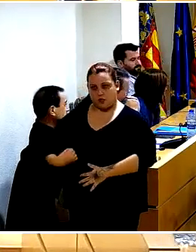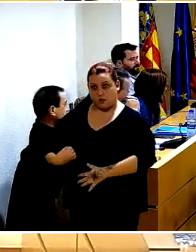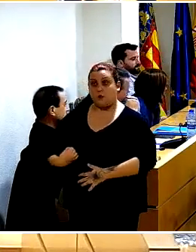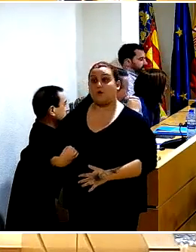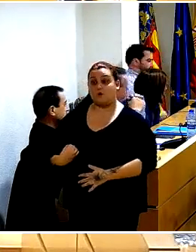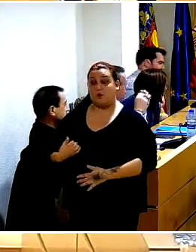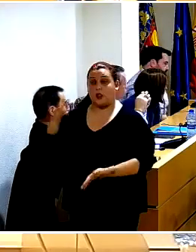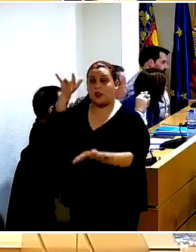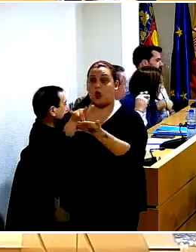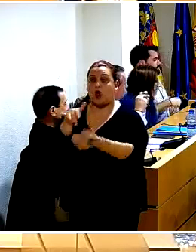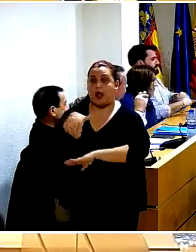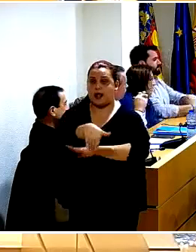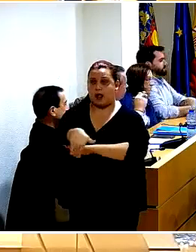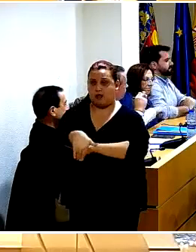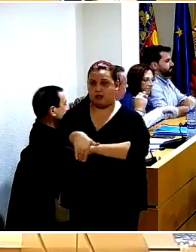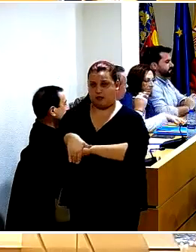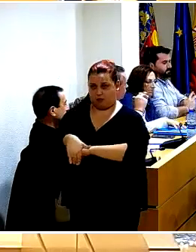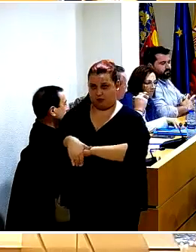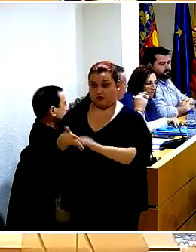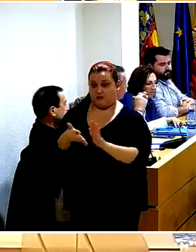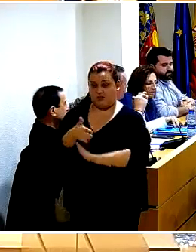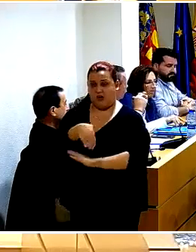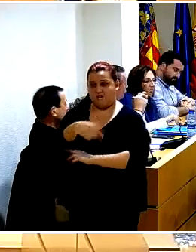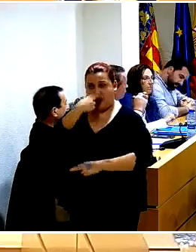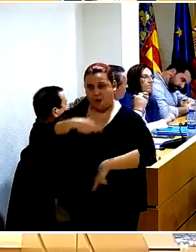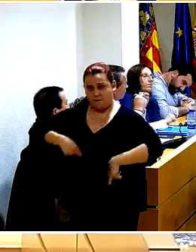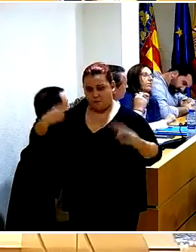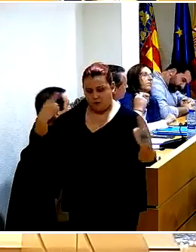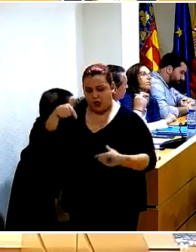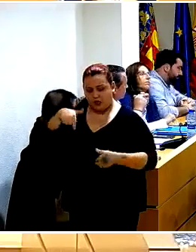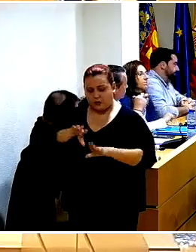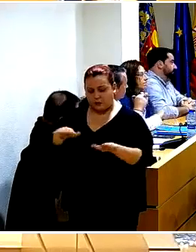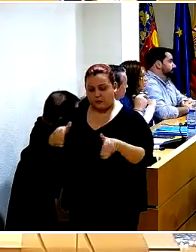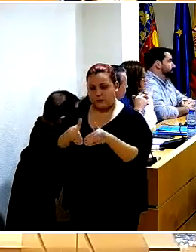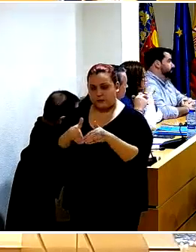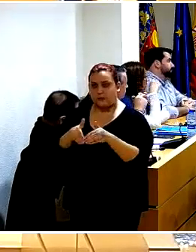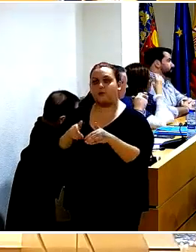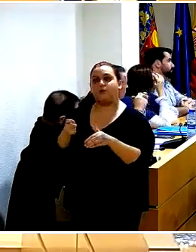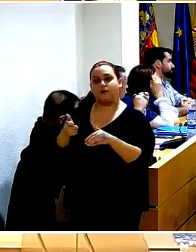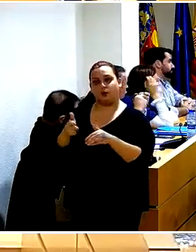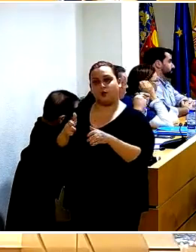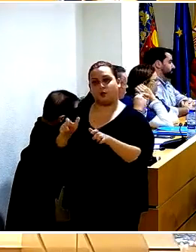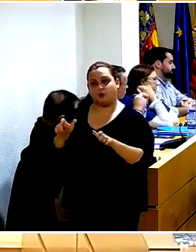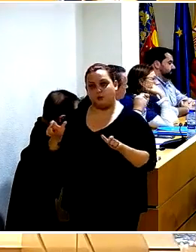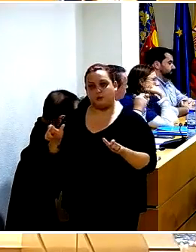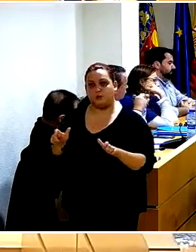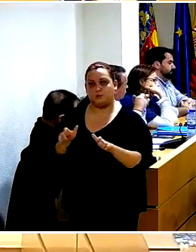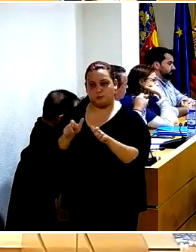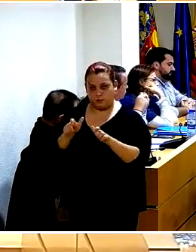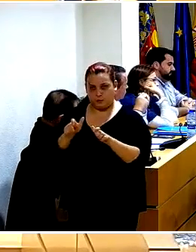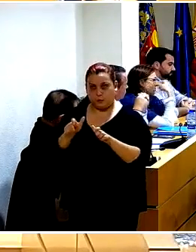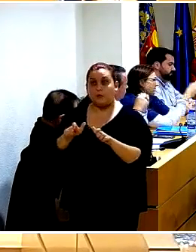via pública. Es dona el cas també que aquesta brigada va disminuint i n'hi ha un acord tàcit per tal de